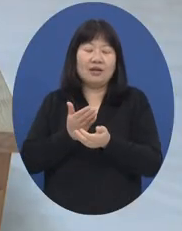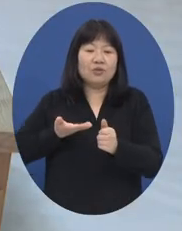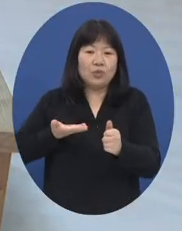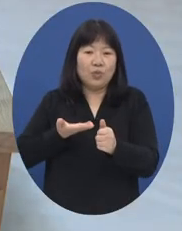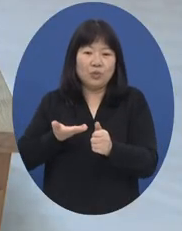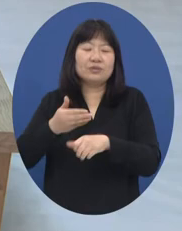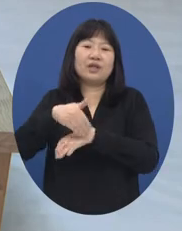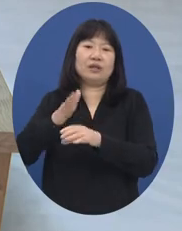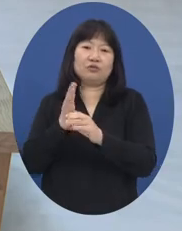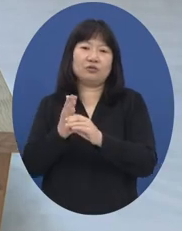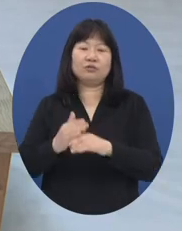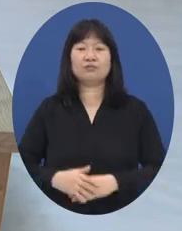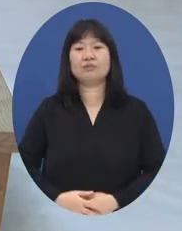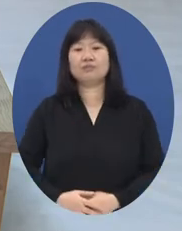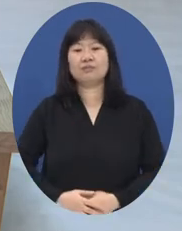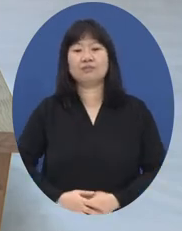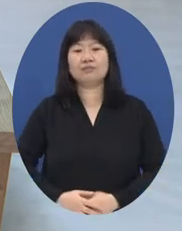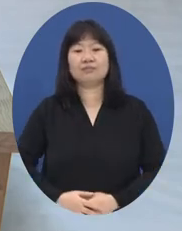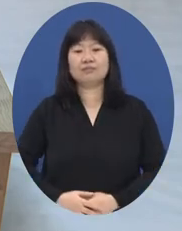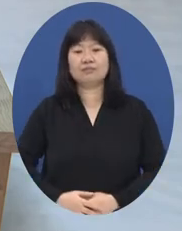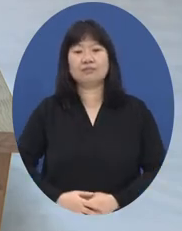경기주 TV 9 0 3입니다